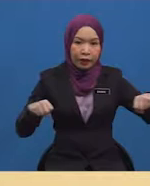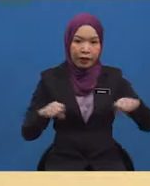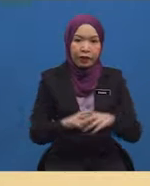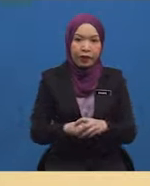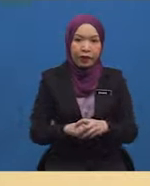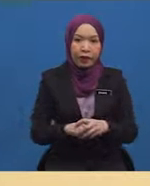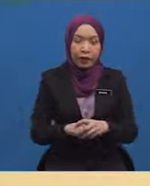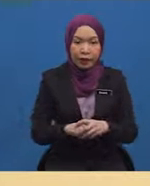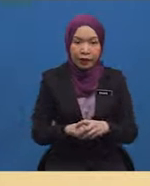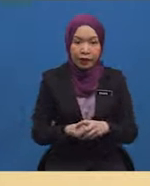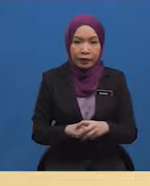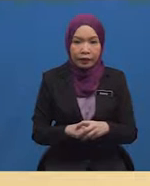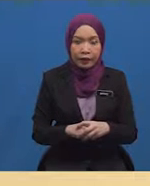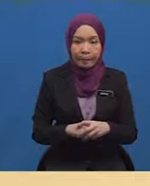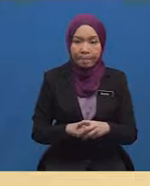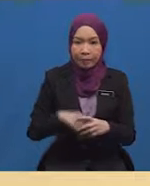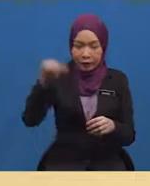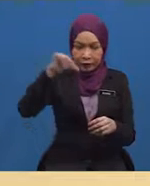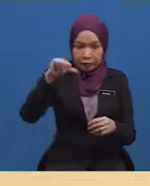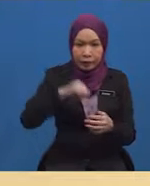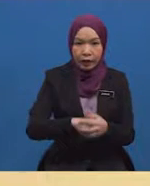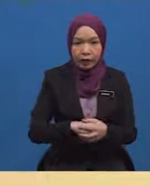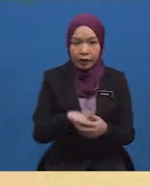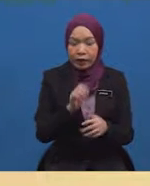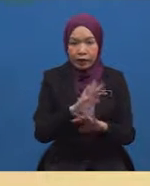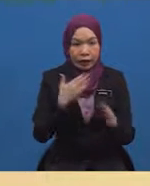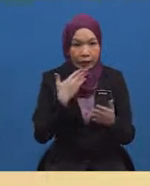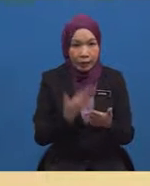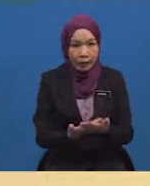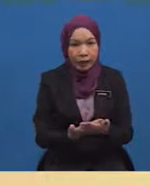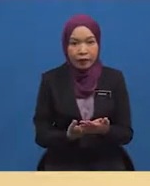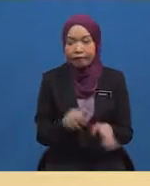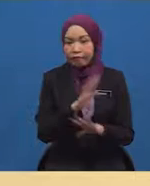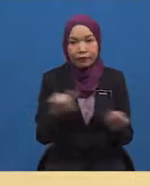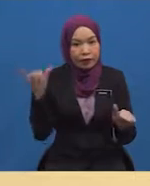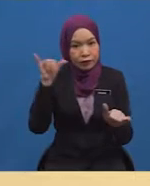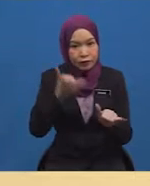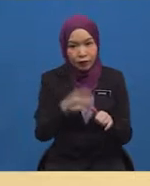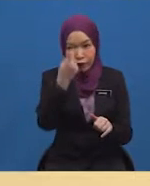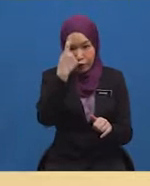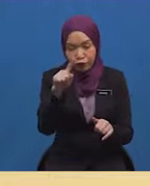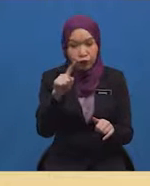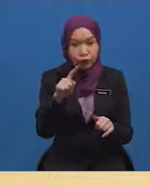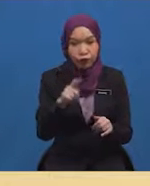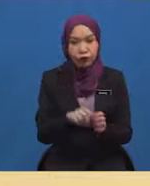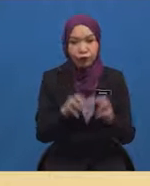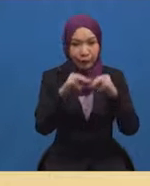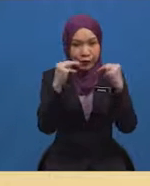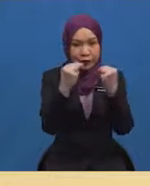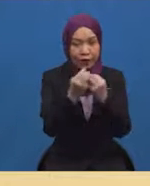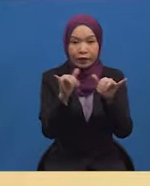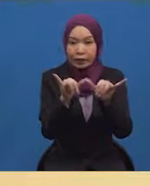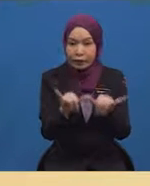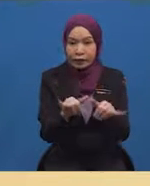guna kawasan bertakung air dan ini memerlukan kos. Selain itu, kawasan yang gersang